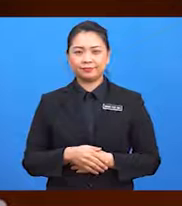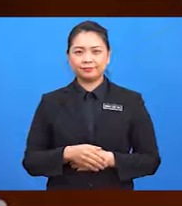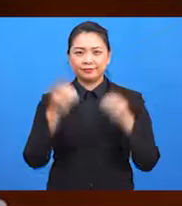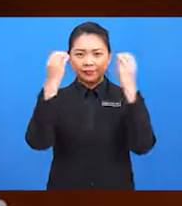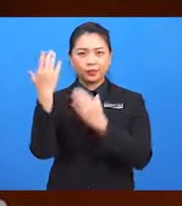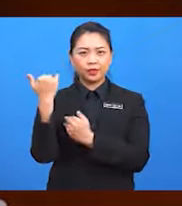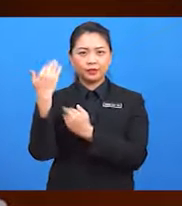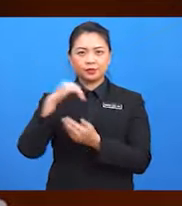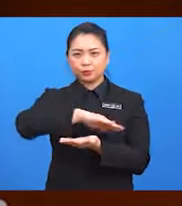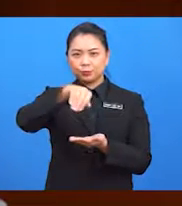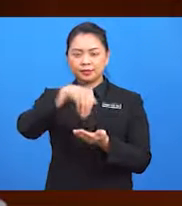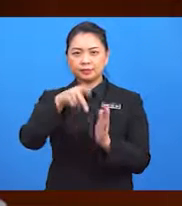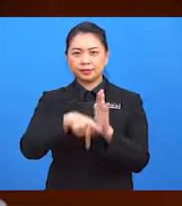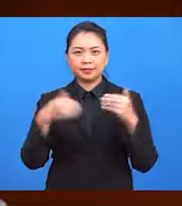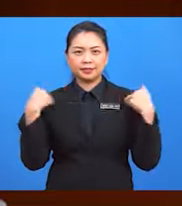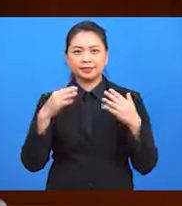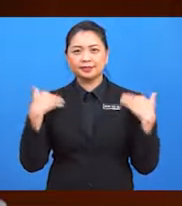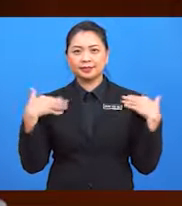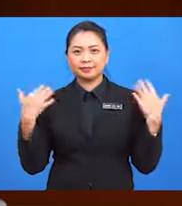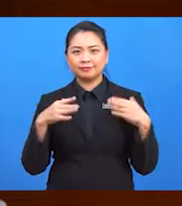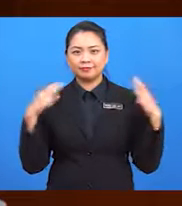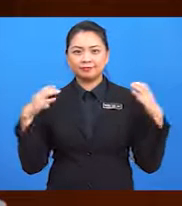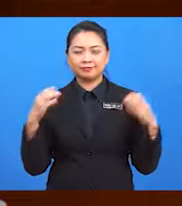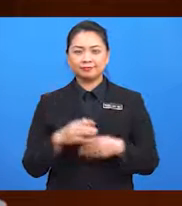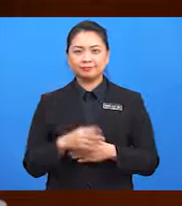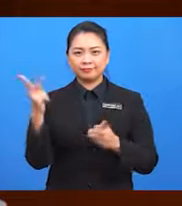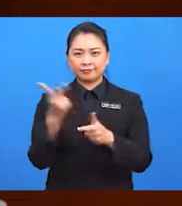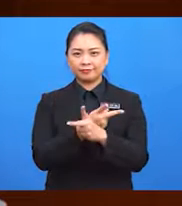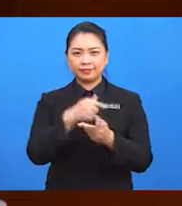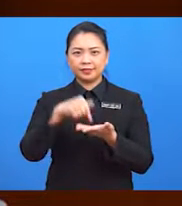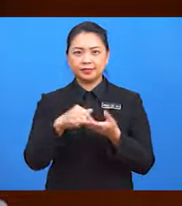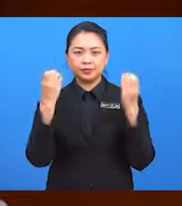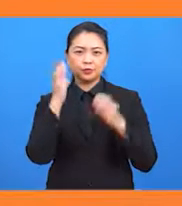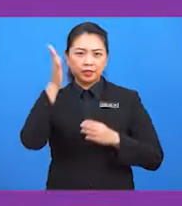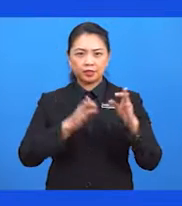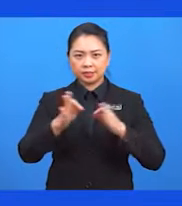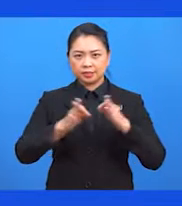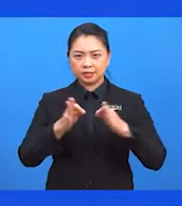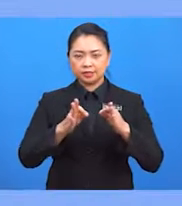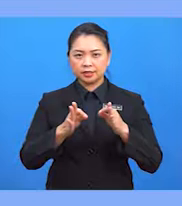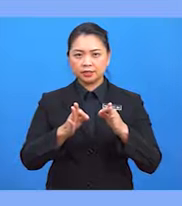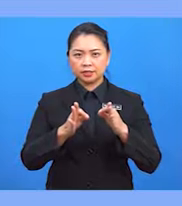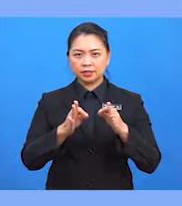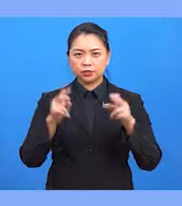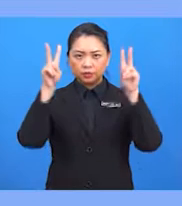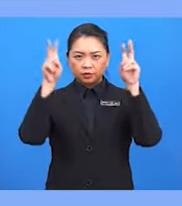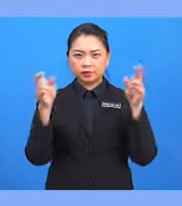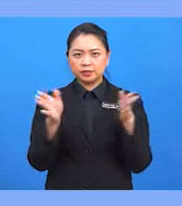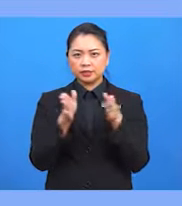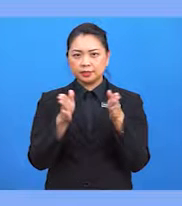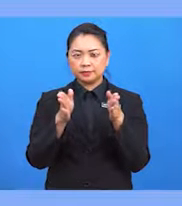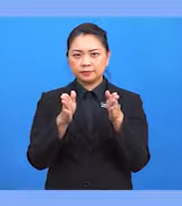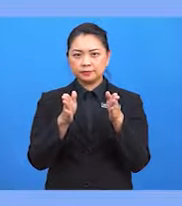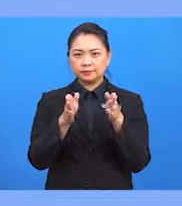harap semua dalam keadaan sihat dan ceria. Pada episod kali ini, saya akan menerangkan tentang subtopik kedua